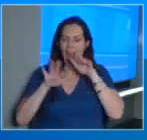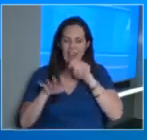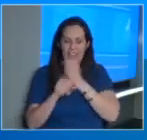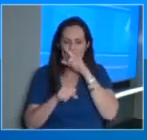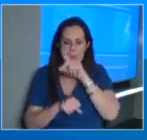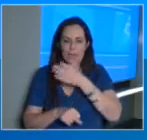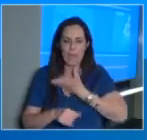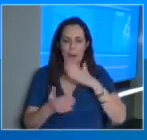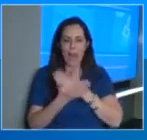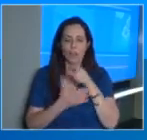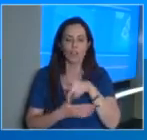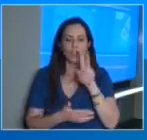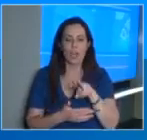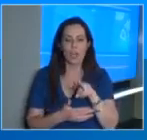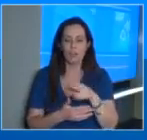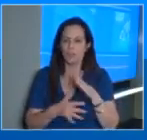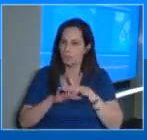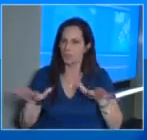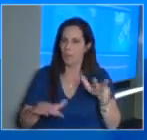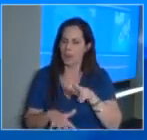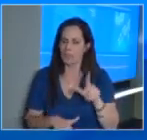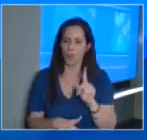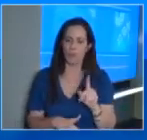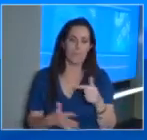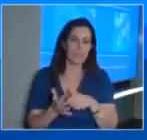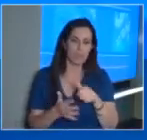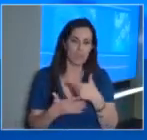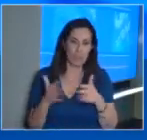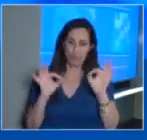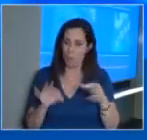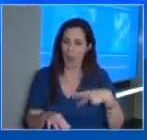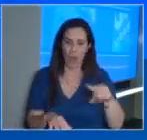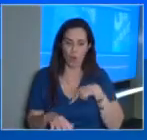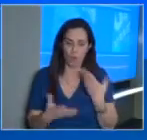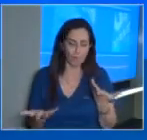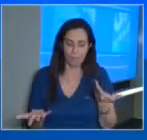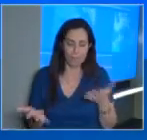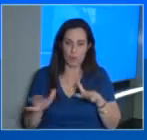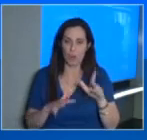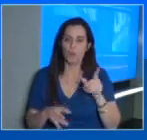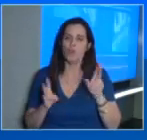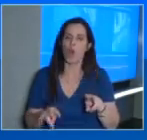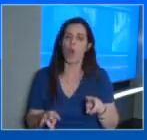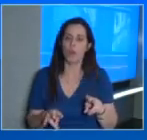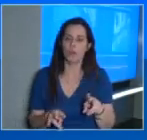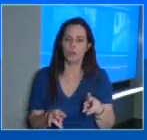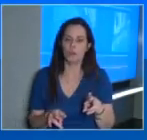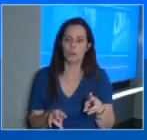יכול לעשות זה לקבל החלטות שיש להם תהודה ציבורית, וכיוון שאין לו שום אחריות ממשלית, הוא יכול